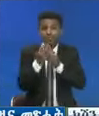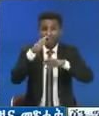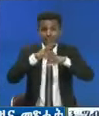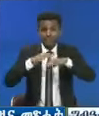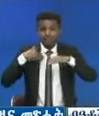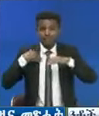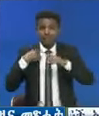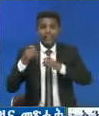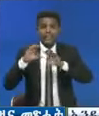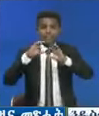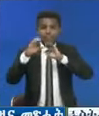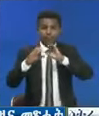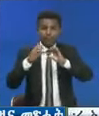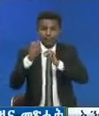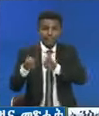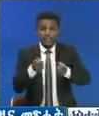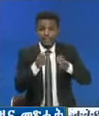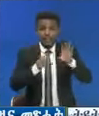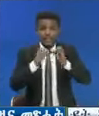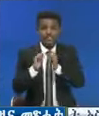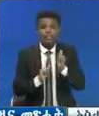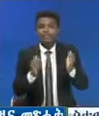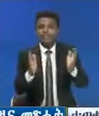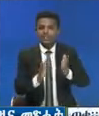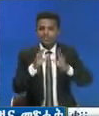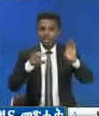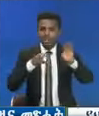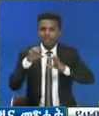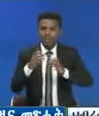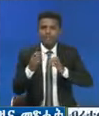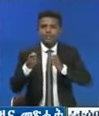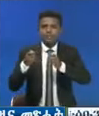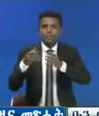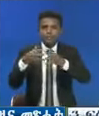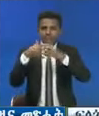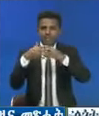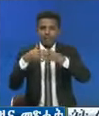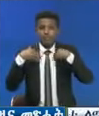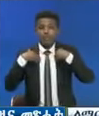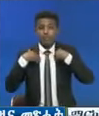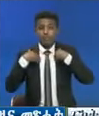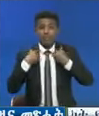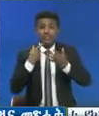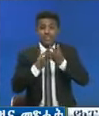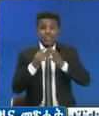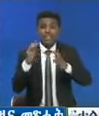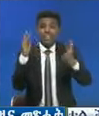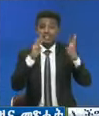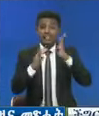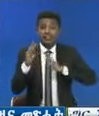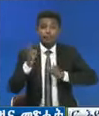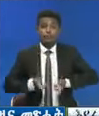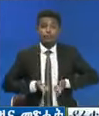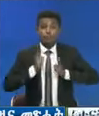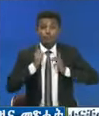ለማካሄድ የቅድመ ዝግጅት ስራዎችን አጠናቀናል። ያንሳኔ መርጫ መሳሪያዎች አሉና የኬሚካል እጥረት ነው የሚኖርብን። የኬሚካል እጥረት